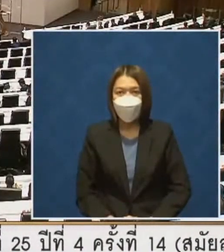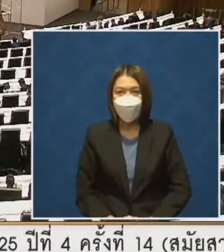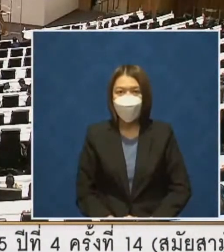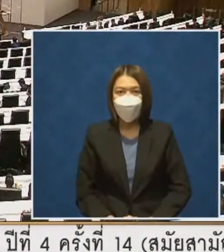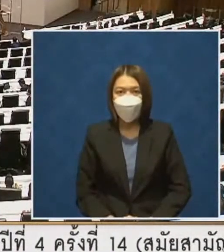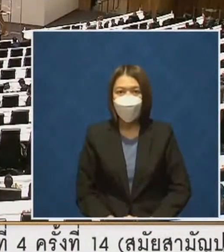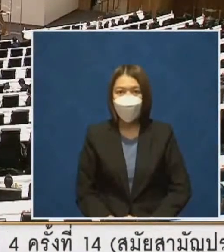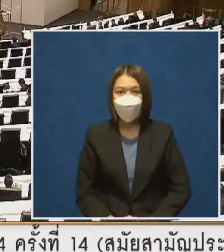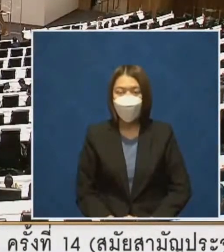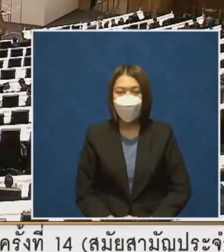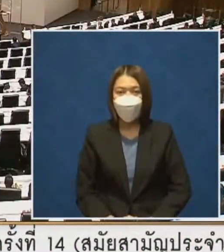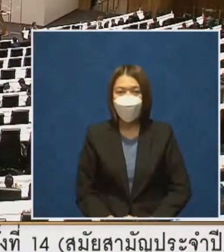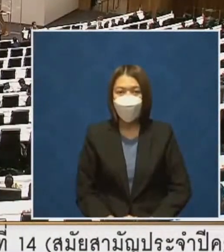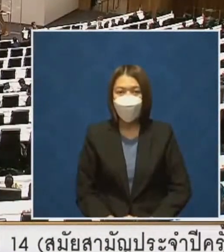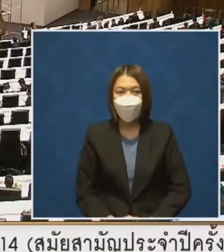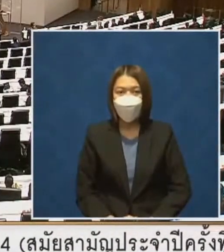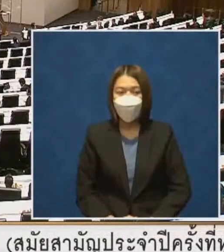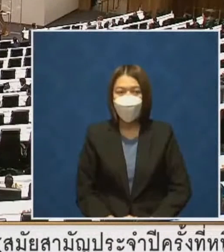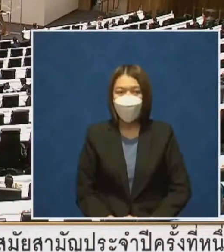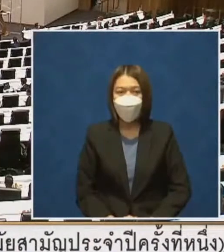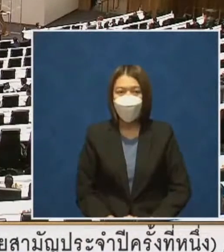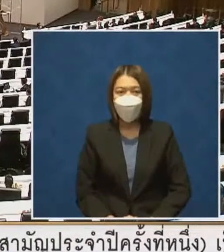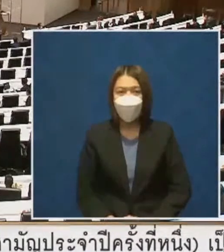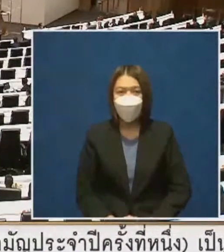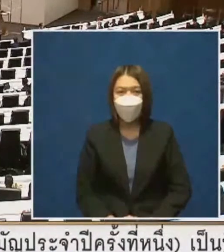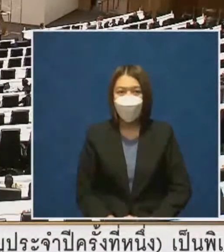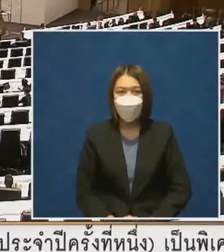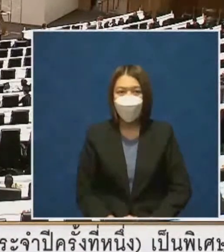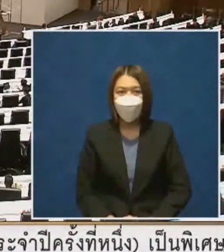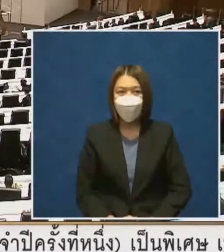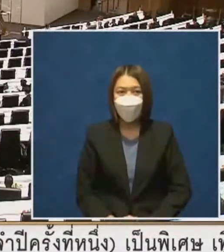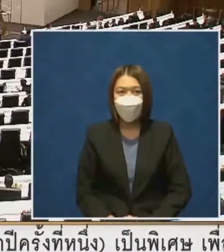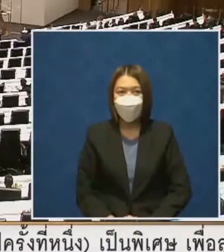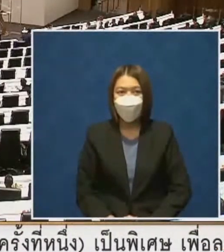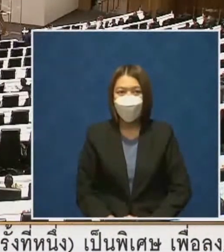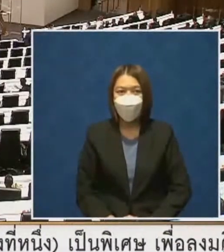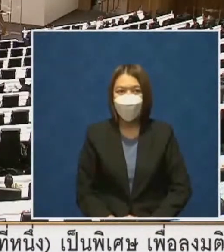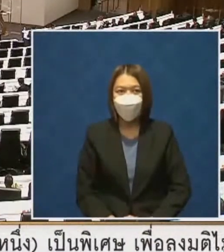นะประเด็นคือว่าอย่างที่บอกว่าตอนนี้เนี่ยสมาชิกทั้งหมด